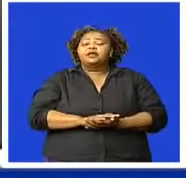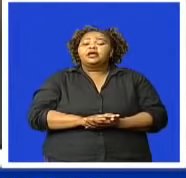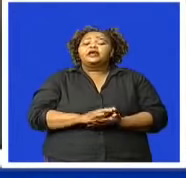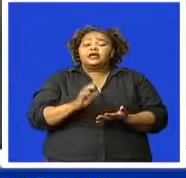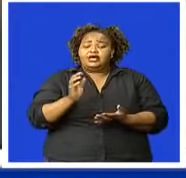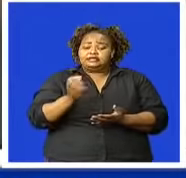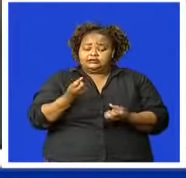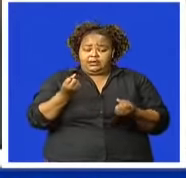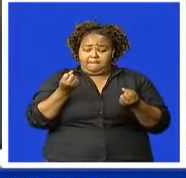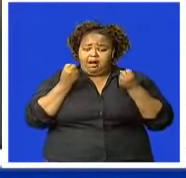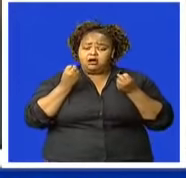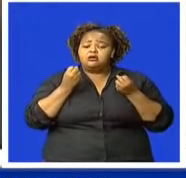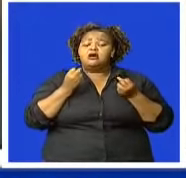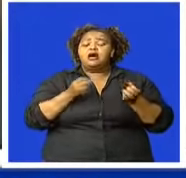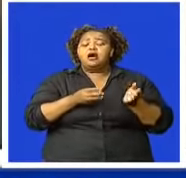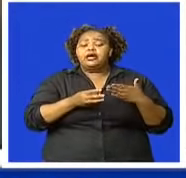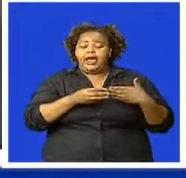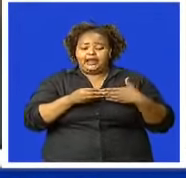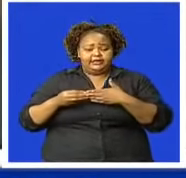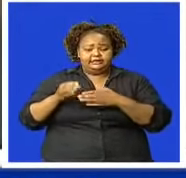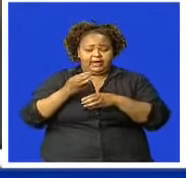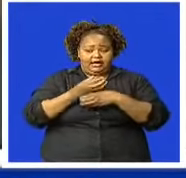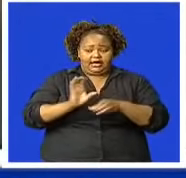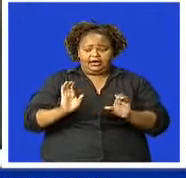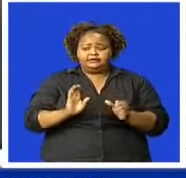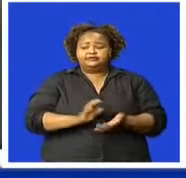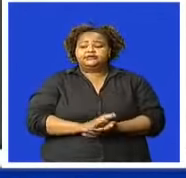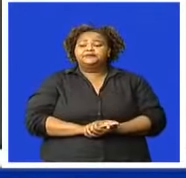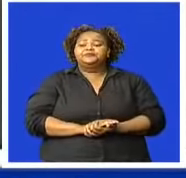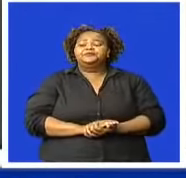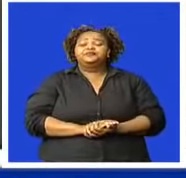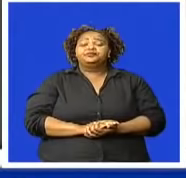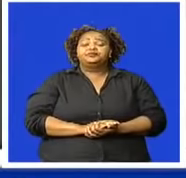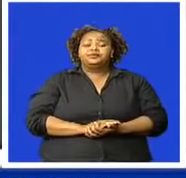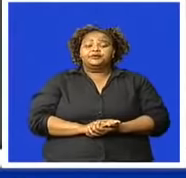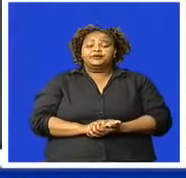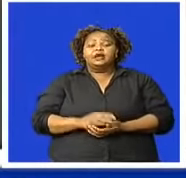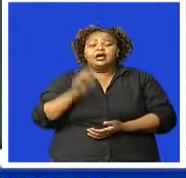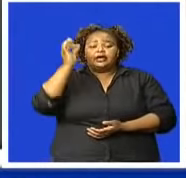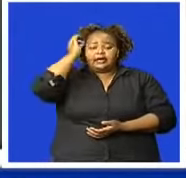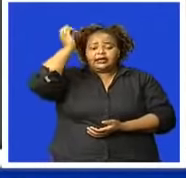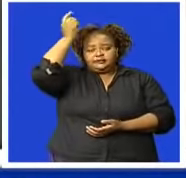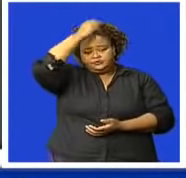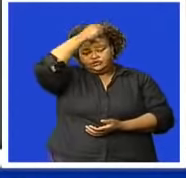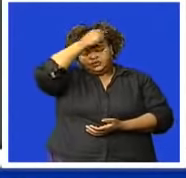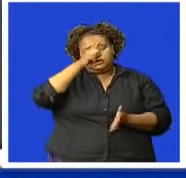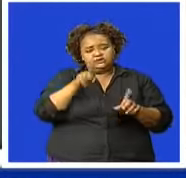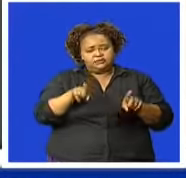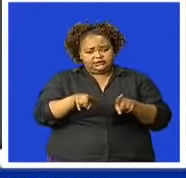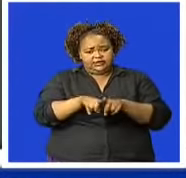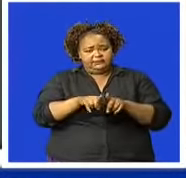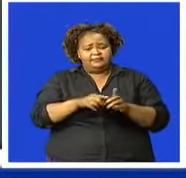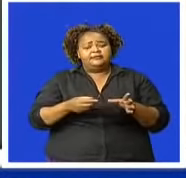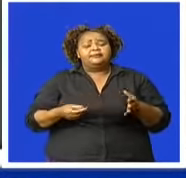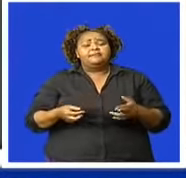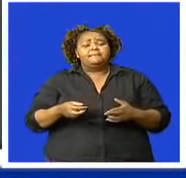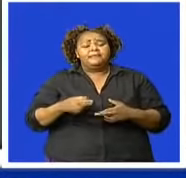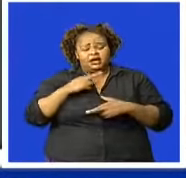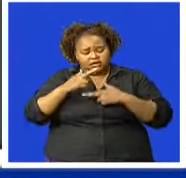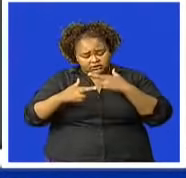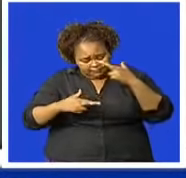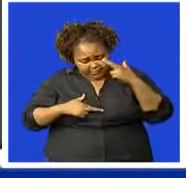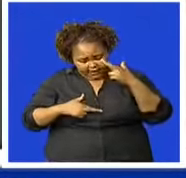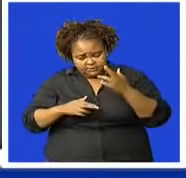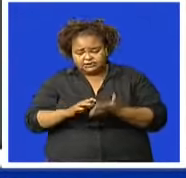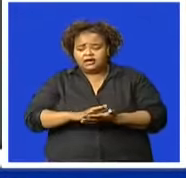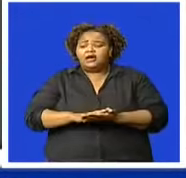beyithi imswati wesithathu beyithi iqinisa ekutheni ngalomhla ka 12 April 2019 kwakuthi vele la ibambe